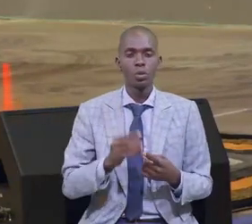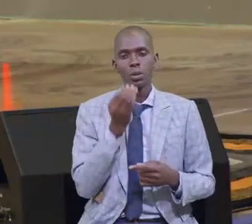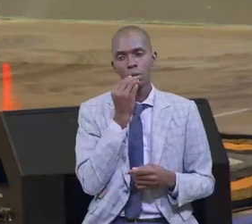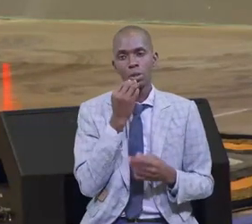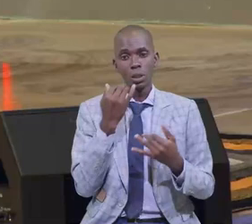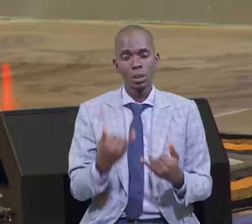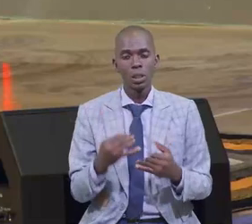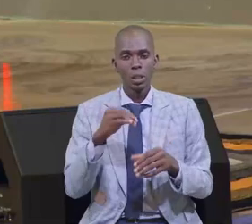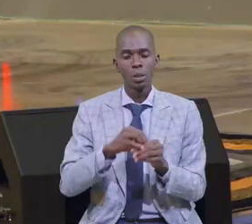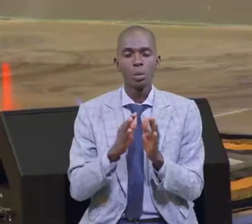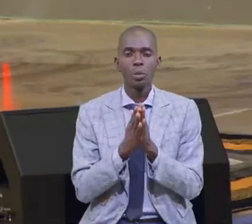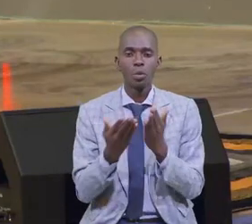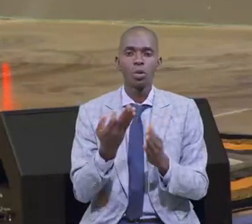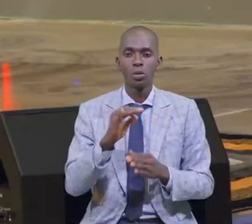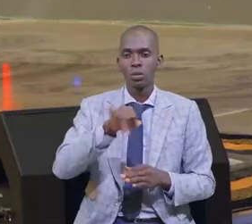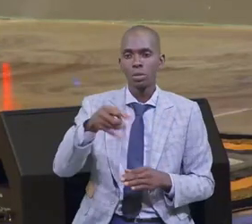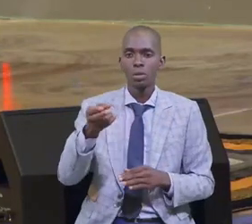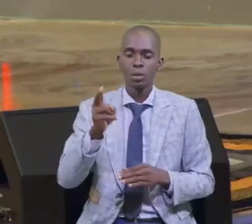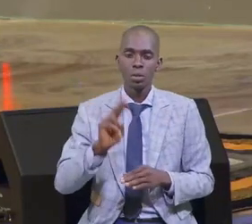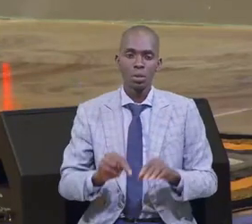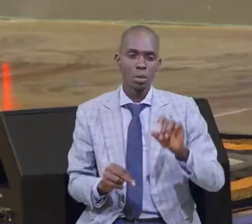fille. Jean 11.